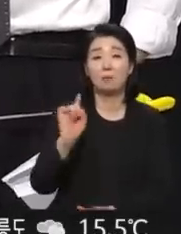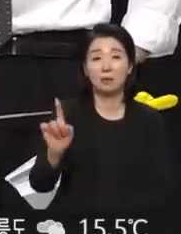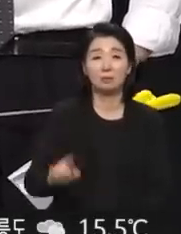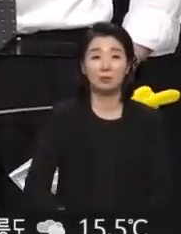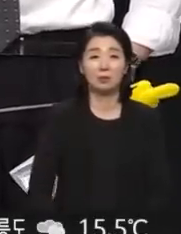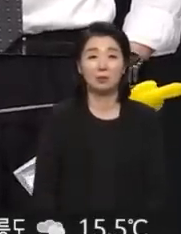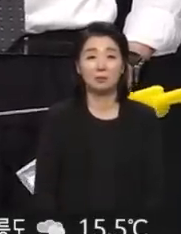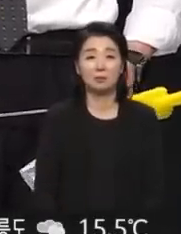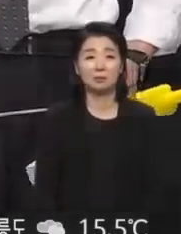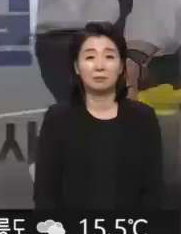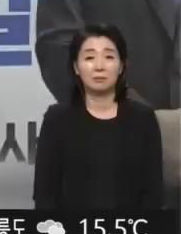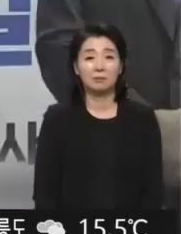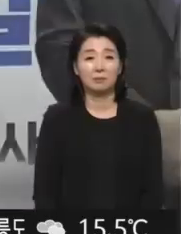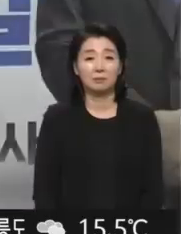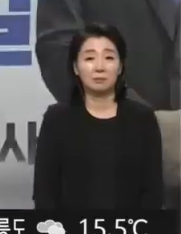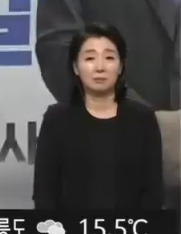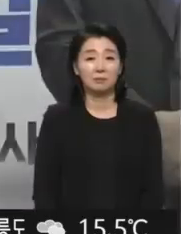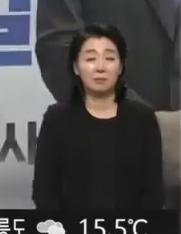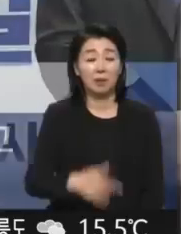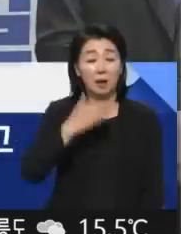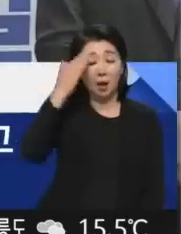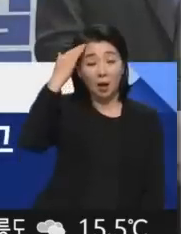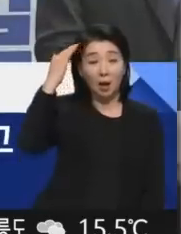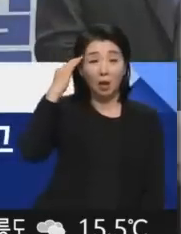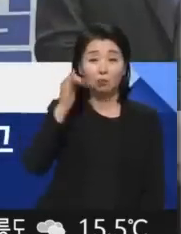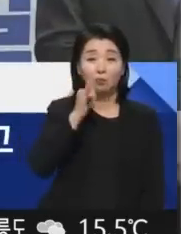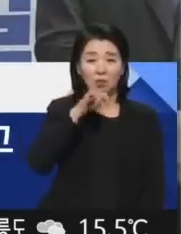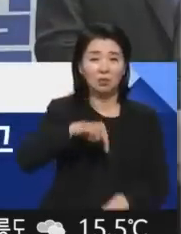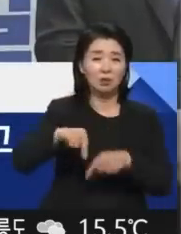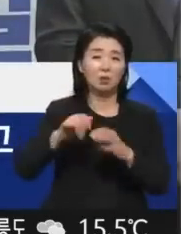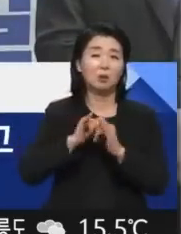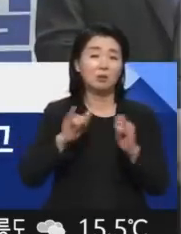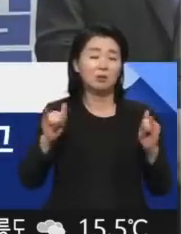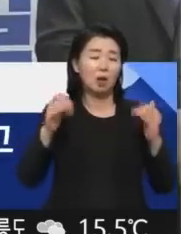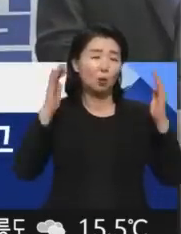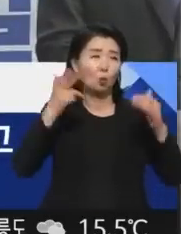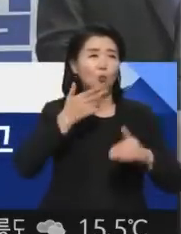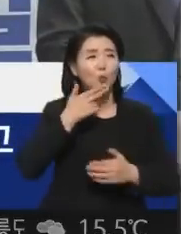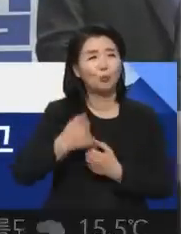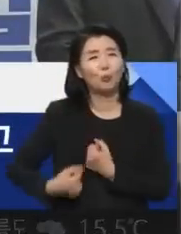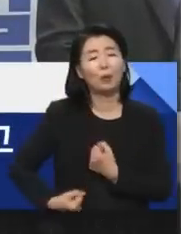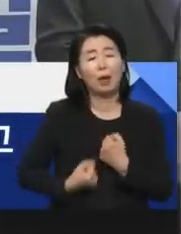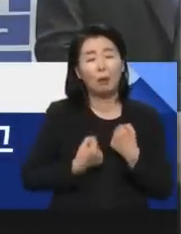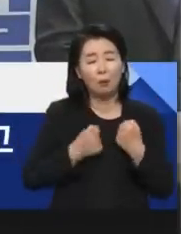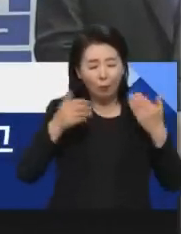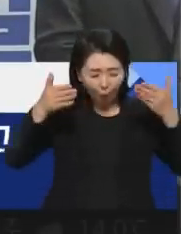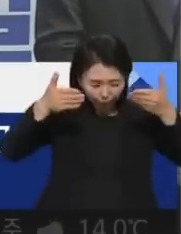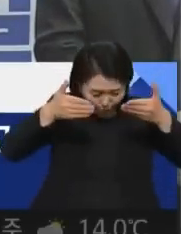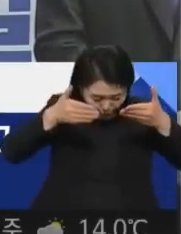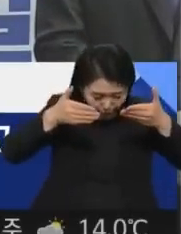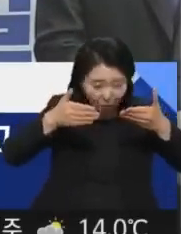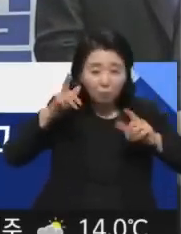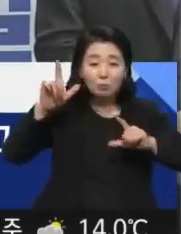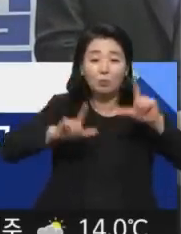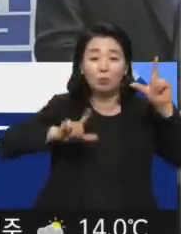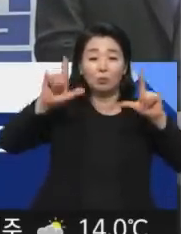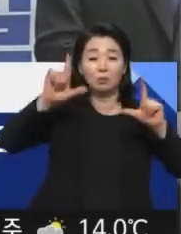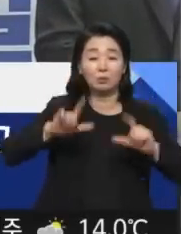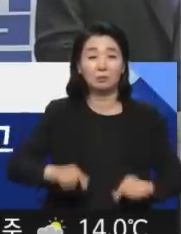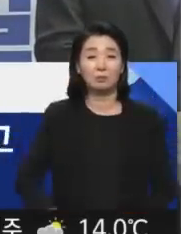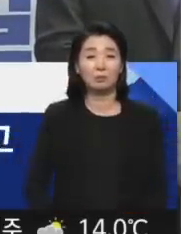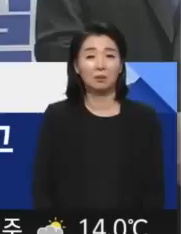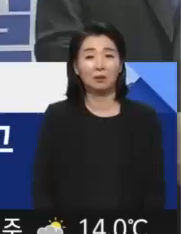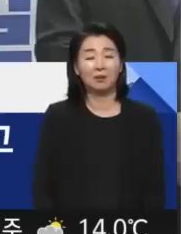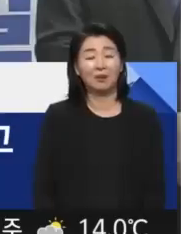반발했습니다. 한국에 있는 이 정치인들은 공부를 안 하고 우물 안에 개구리가 되어가지고